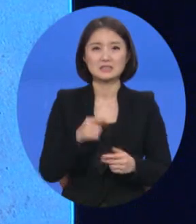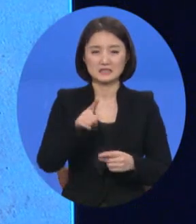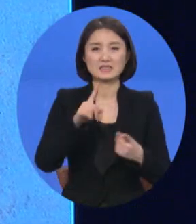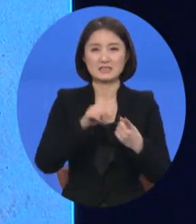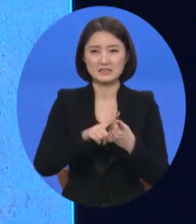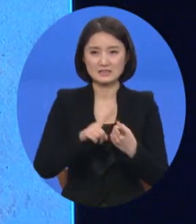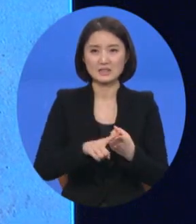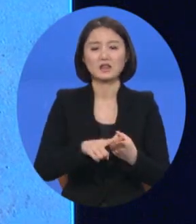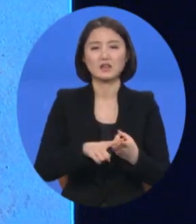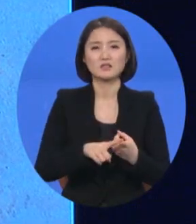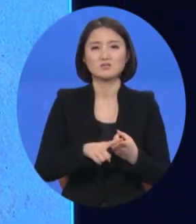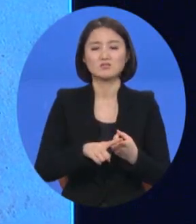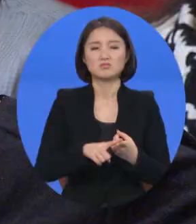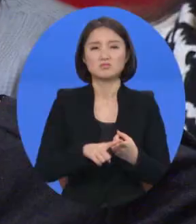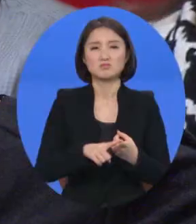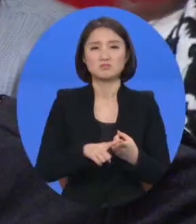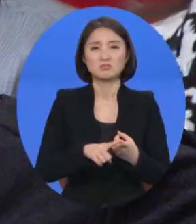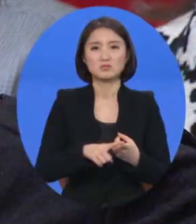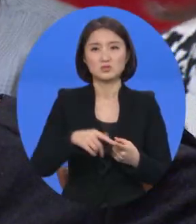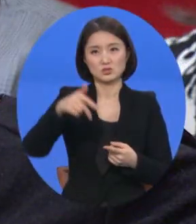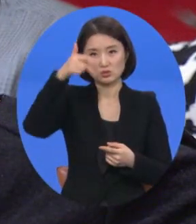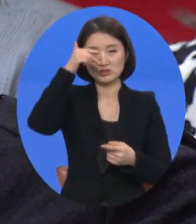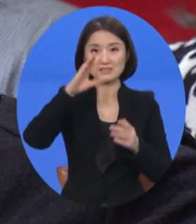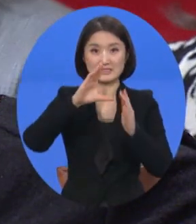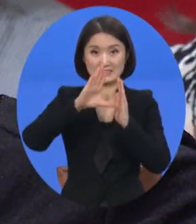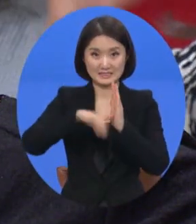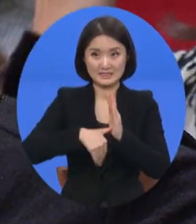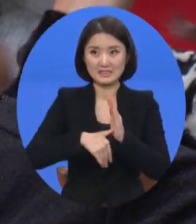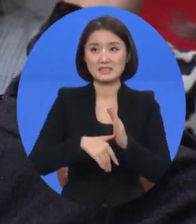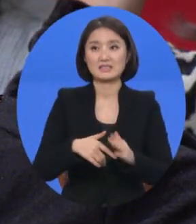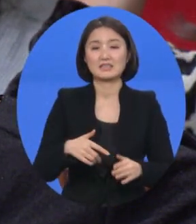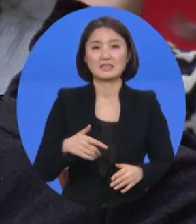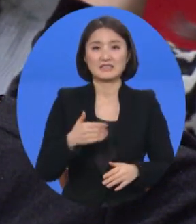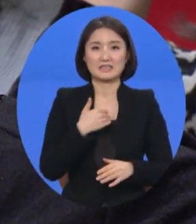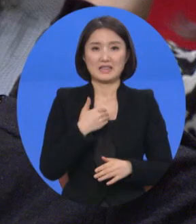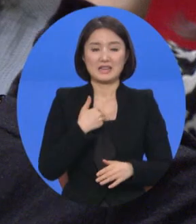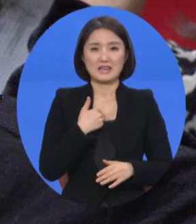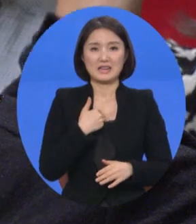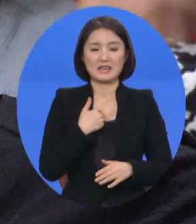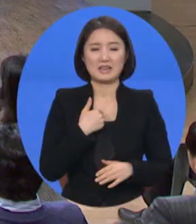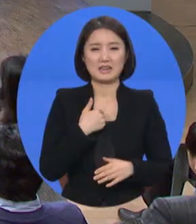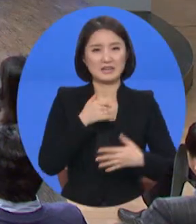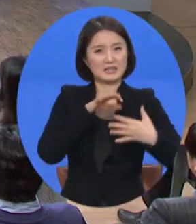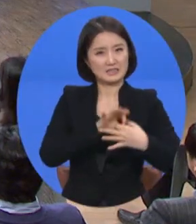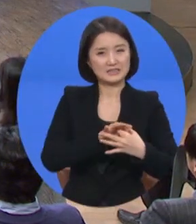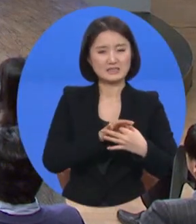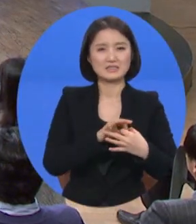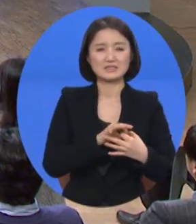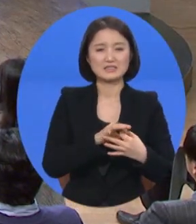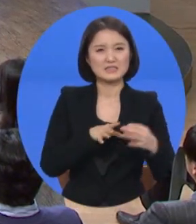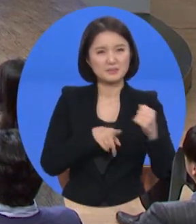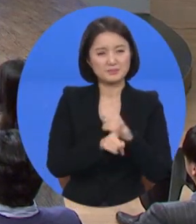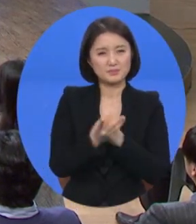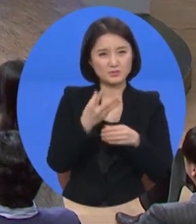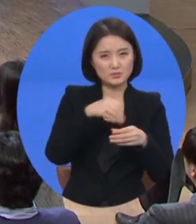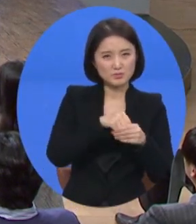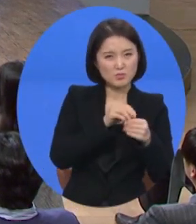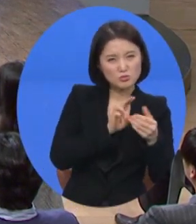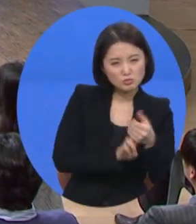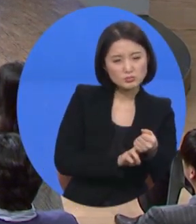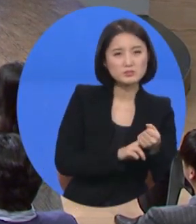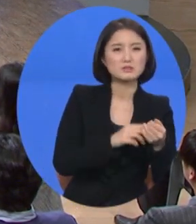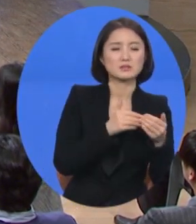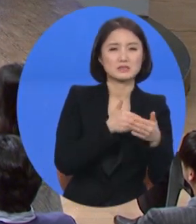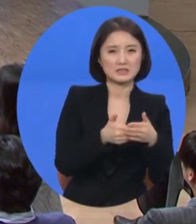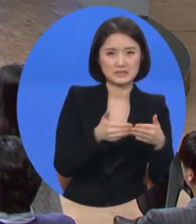싶습니다 1 처럼 조선시대의 화가들도 자기들만이 아니하는 그리고 동시대에 알만한 사람들만 아는